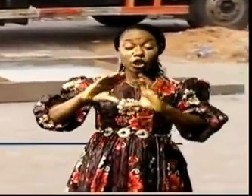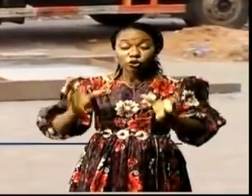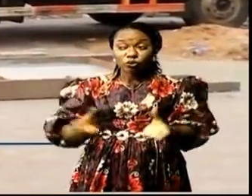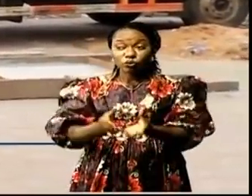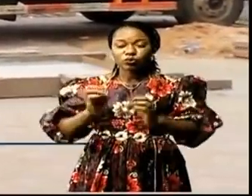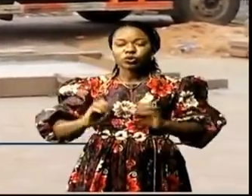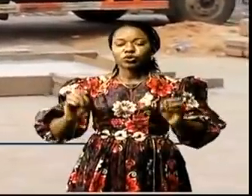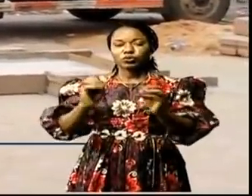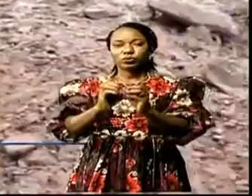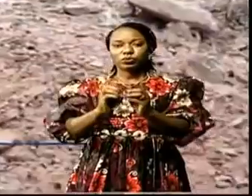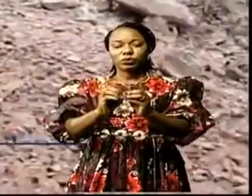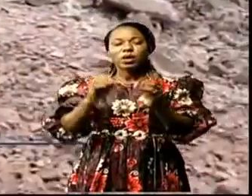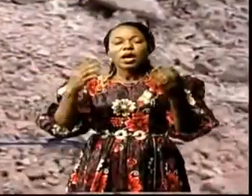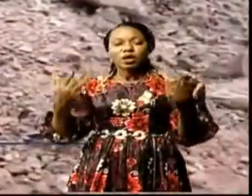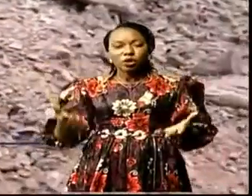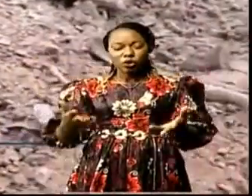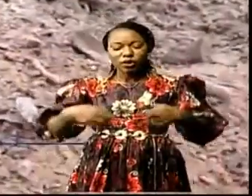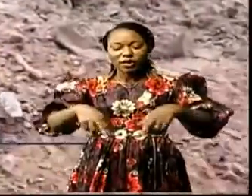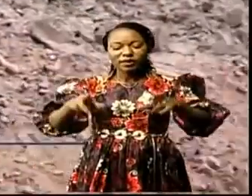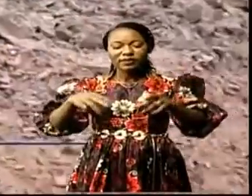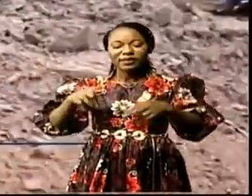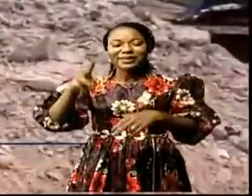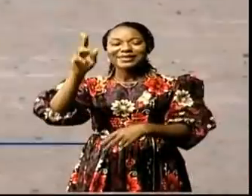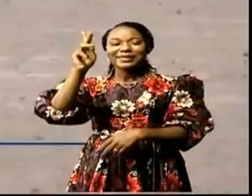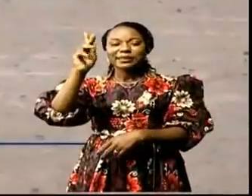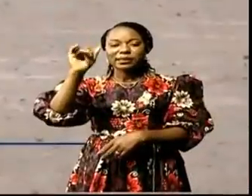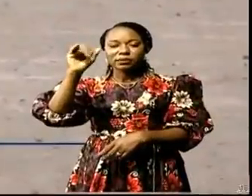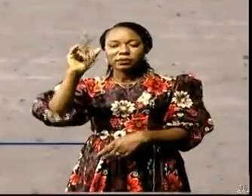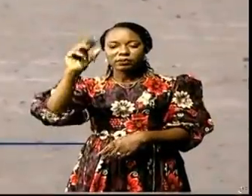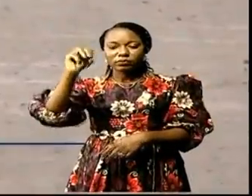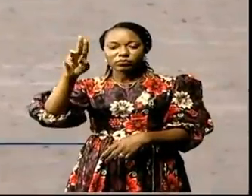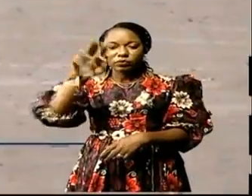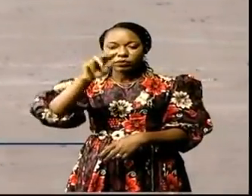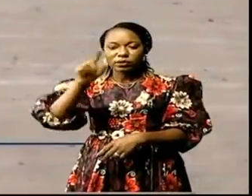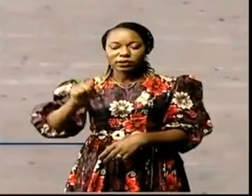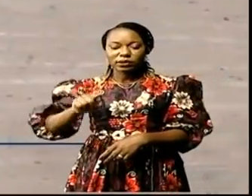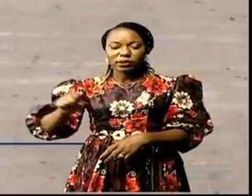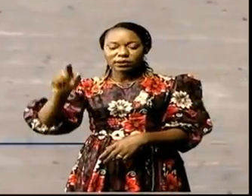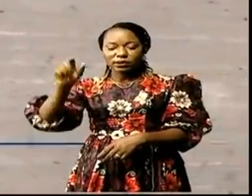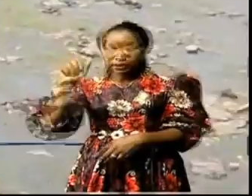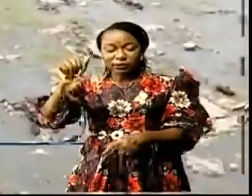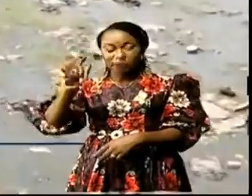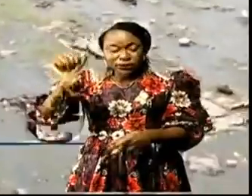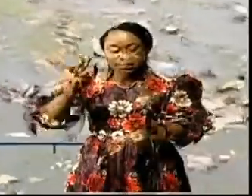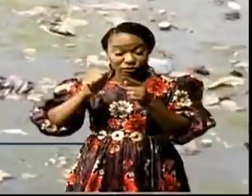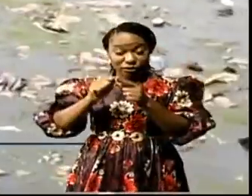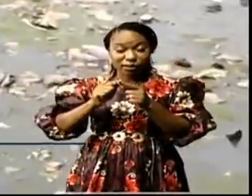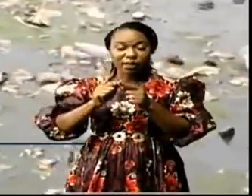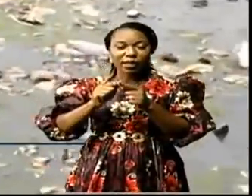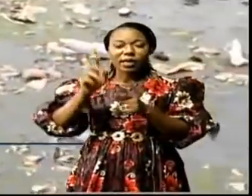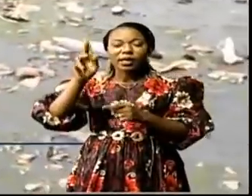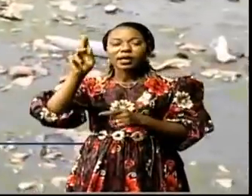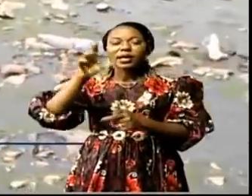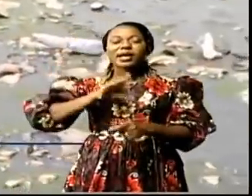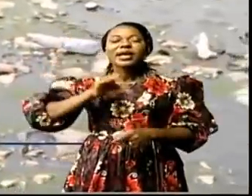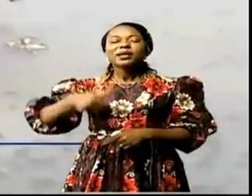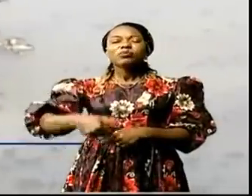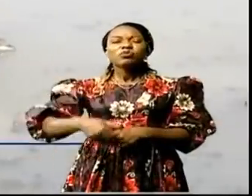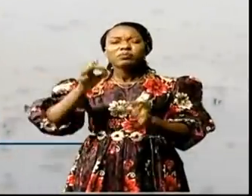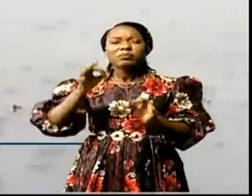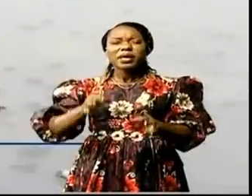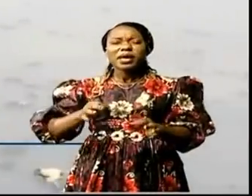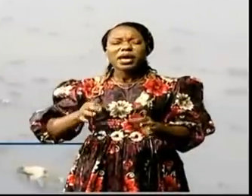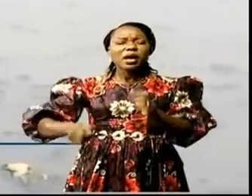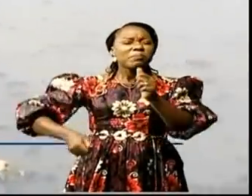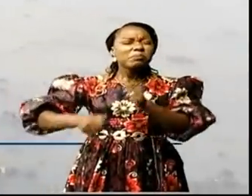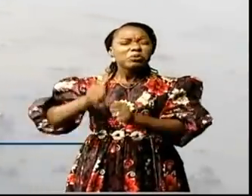Kimwenza qui part de l'avenue Victoire Kalamu jusqu'à la commune de Makala. constat malheureux. Plusieurs mois, les travaux